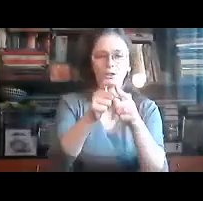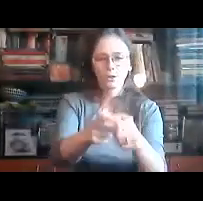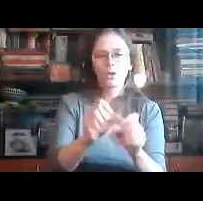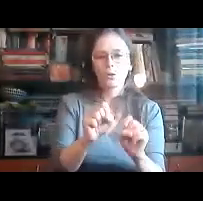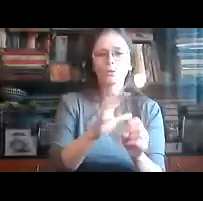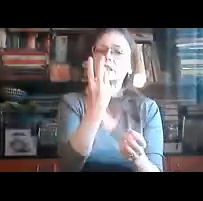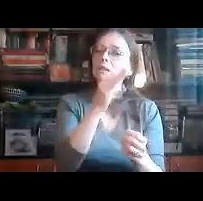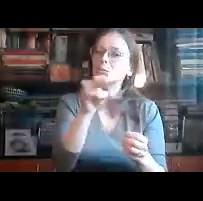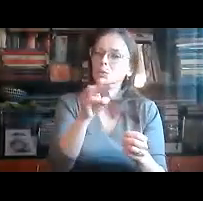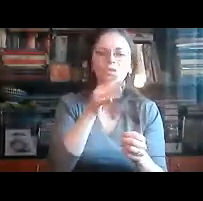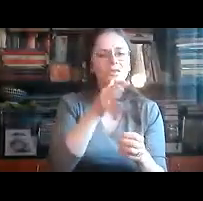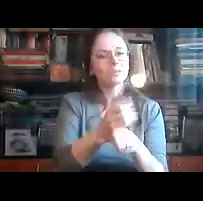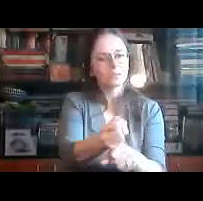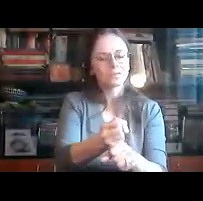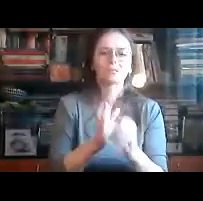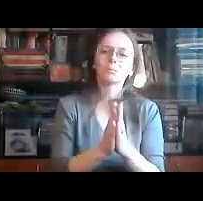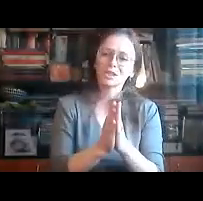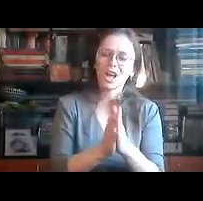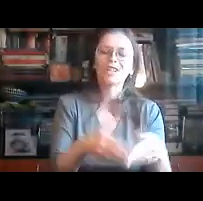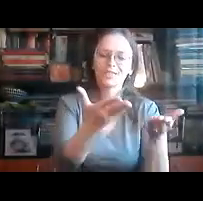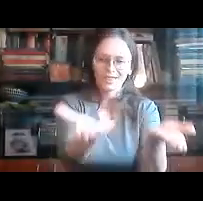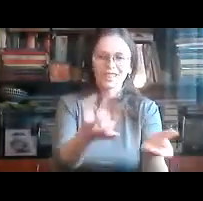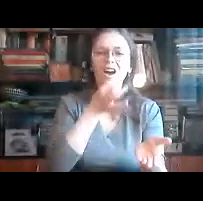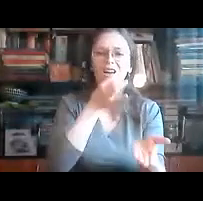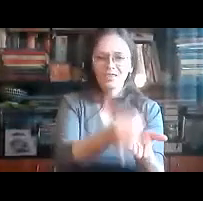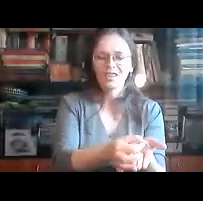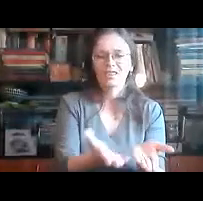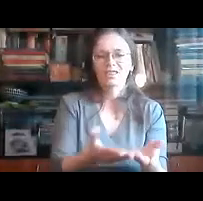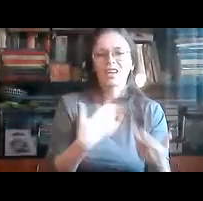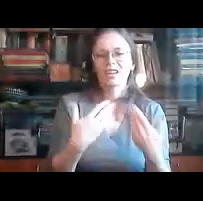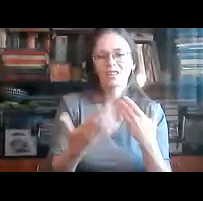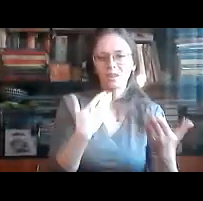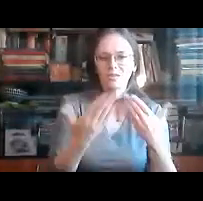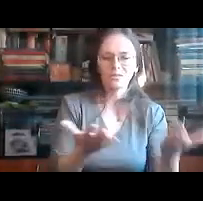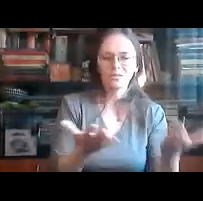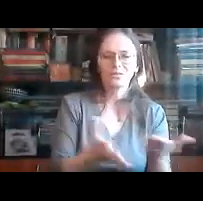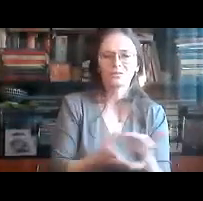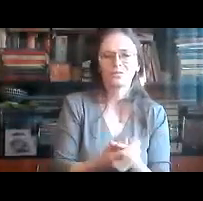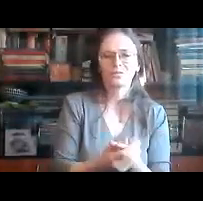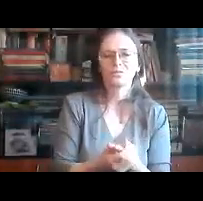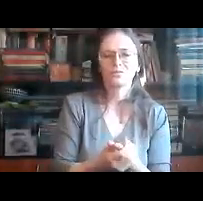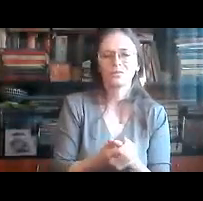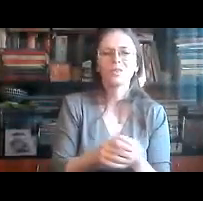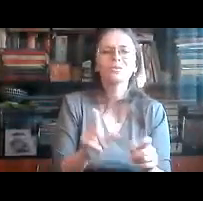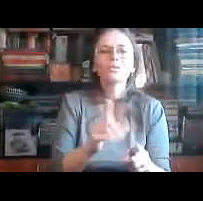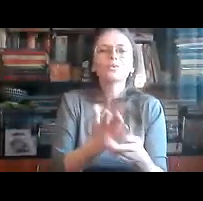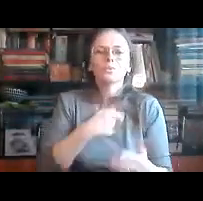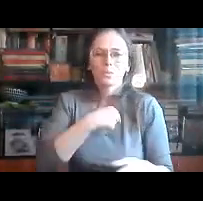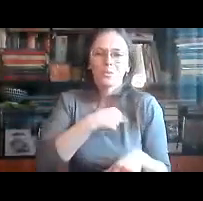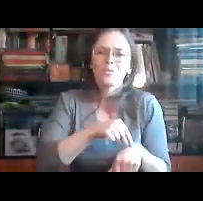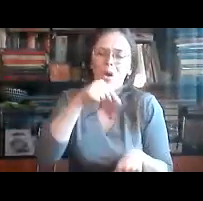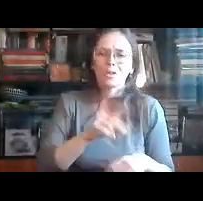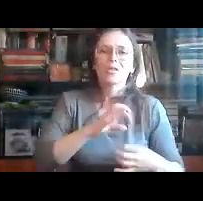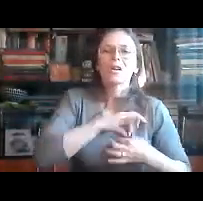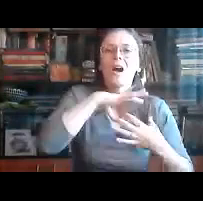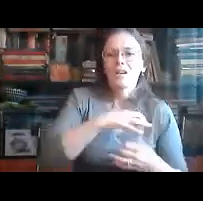да, кому тоже что-то болит про театр, и маякните, пожалуйста,